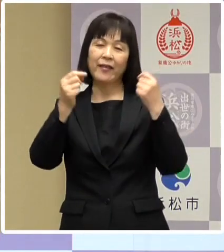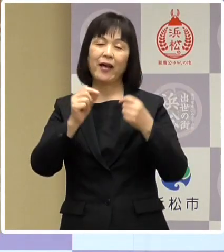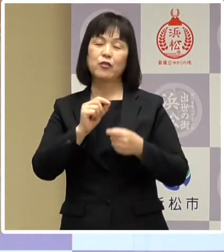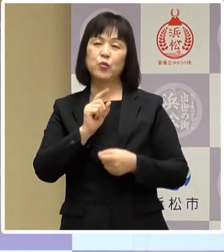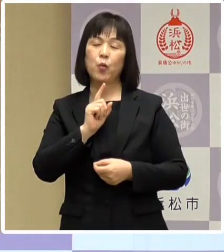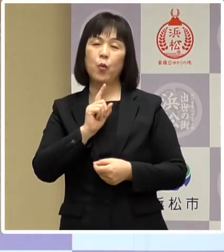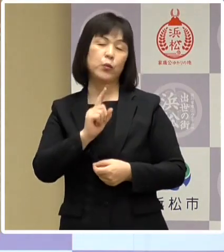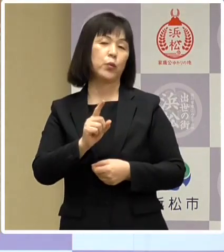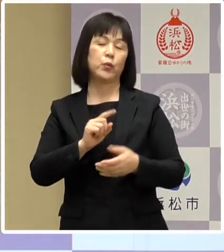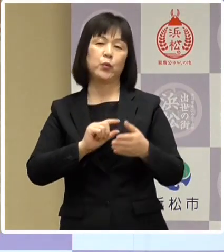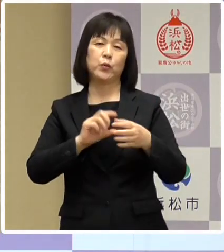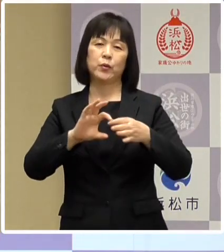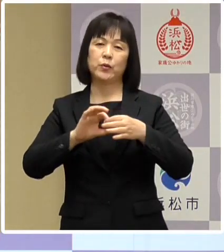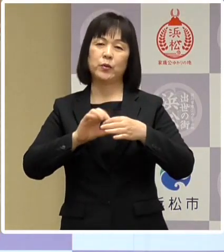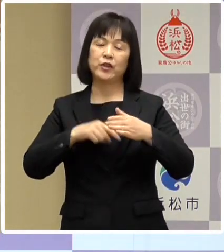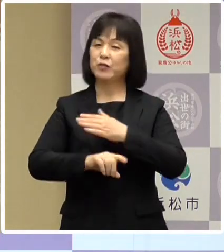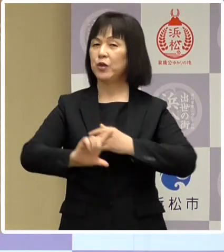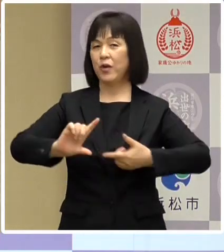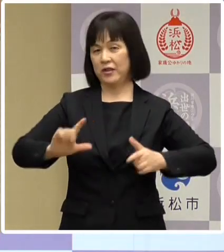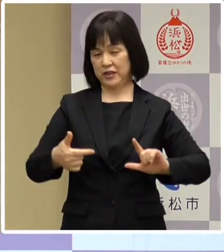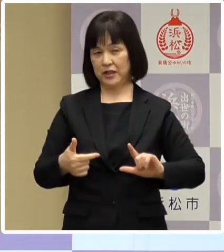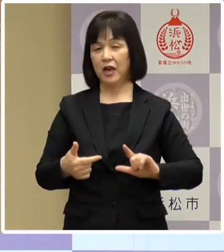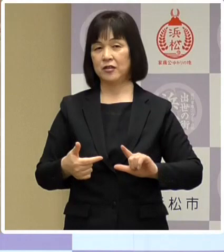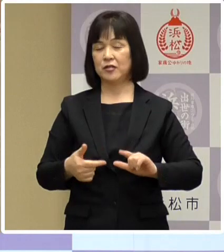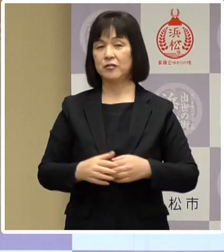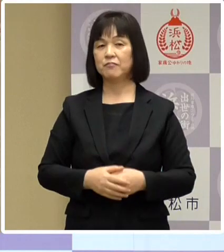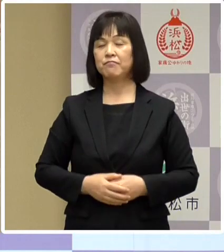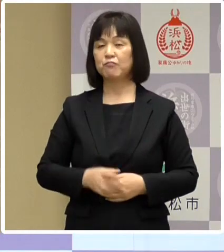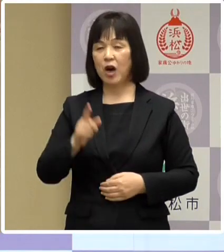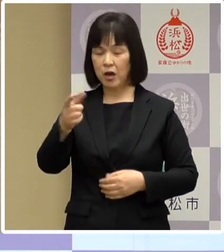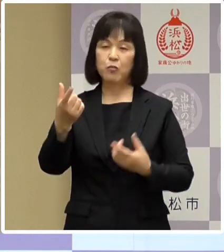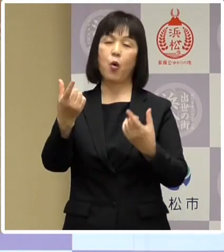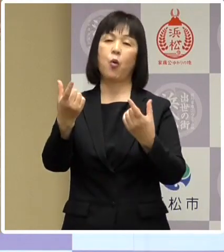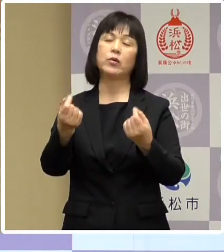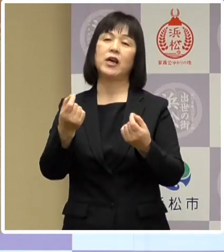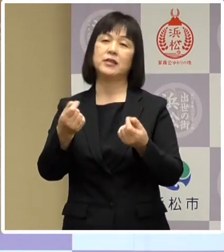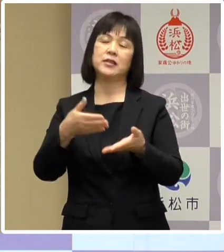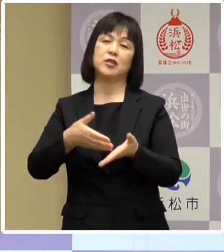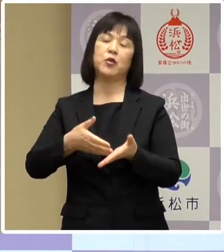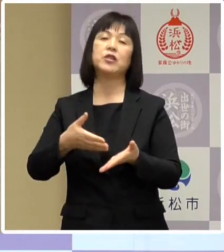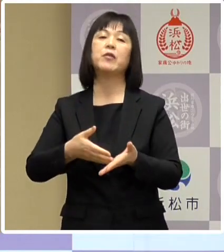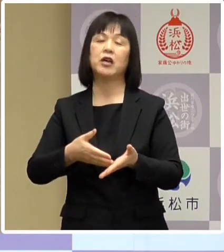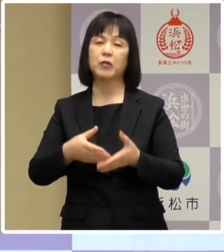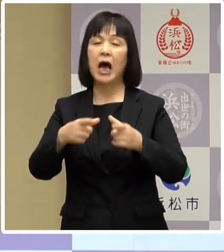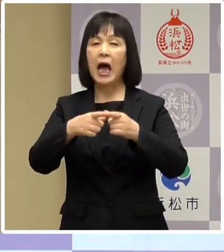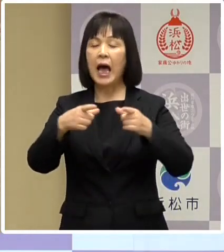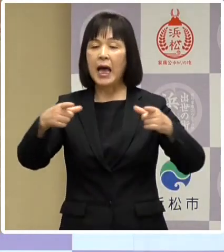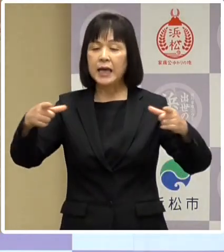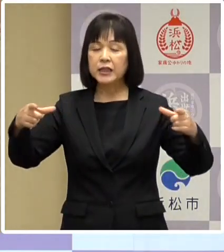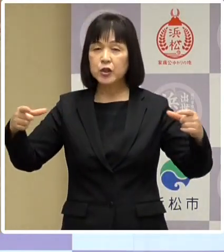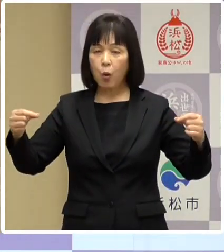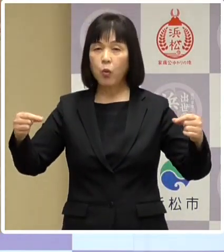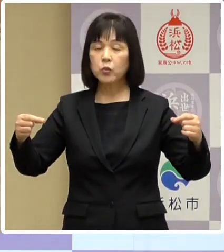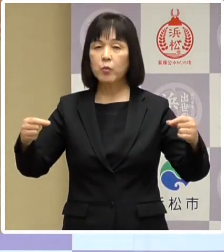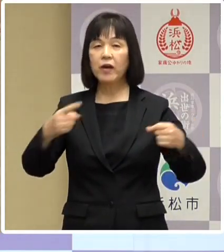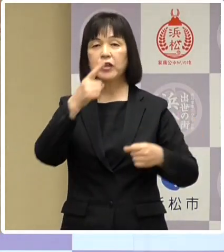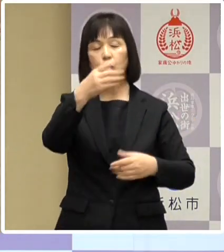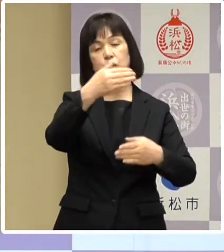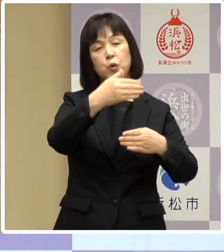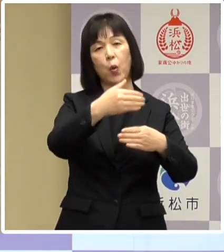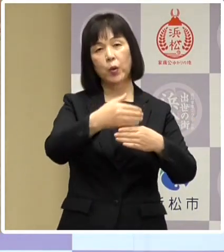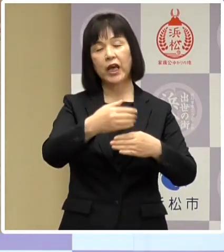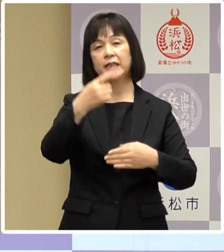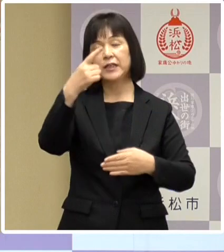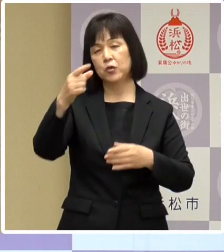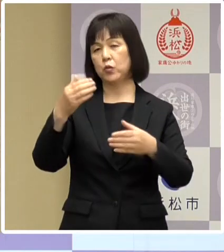て、古西の影山市長も同様な発言をされてますけれども、まあ、日本の場合一県一大学のようにですね、まあ、医学